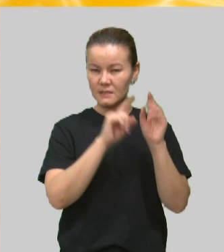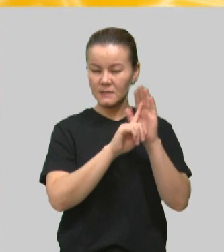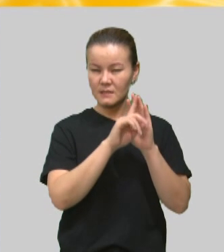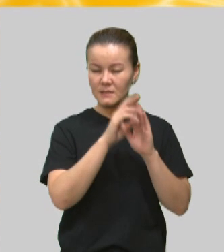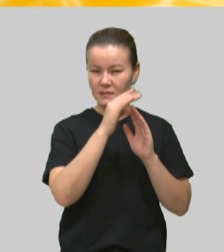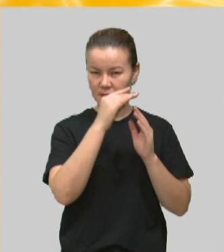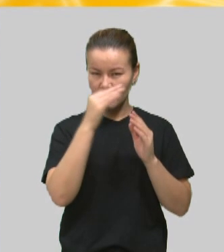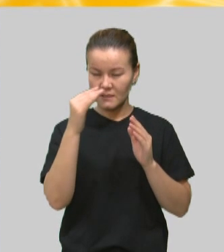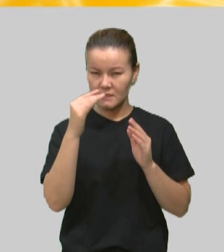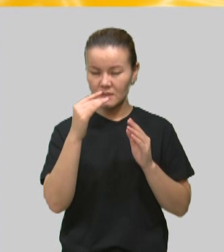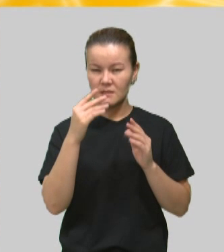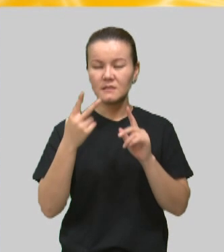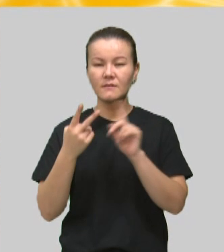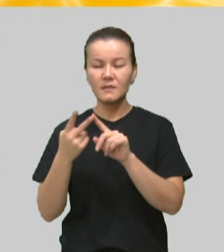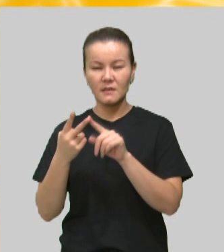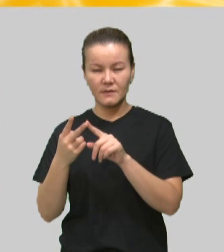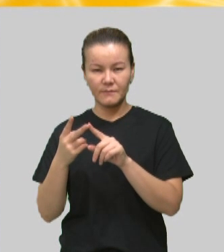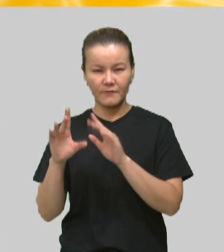вариантом.